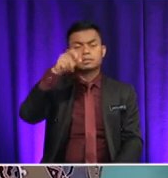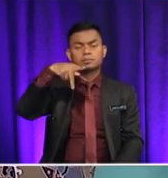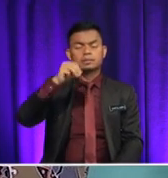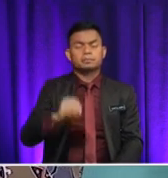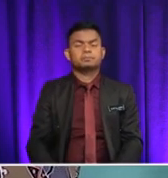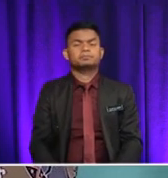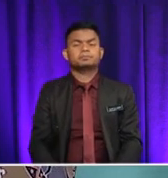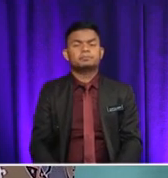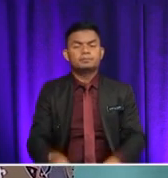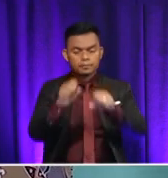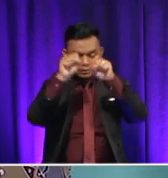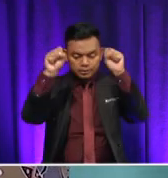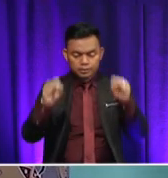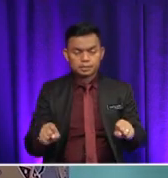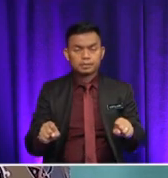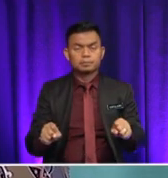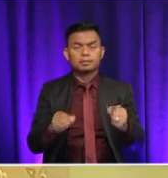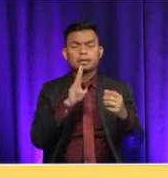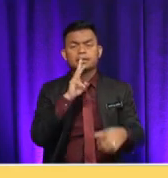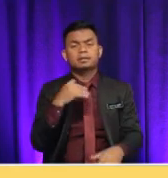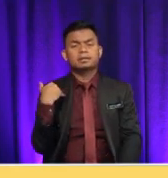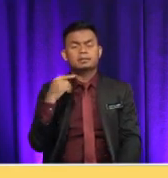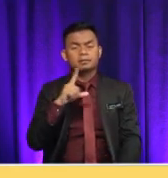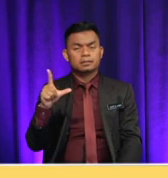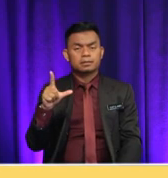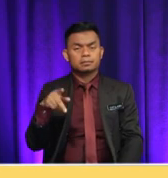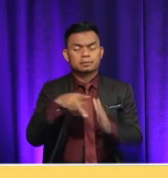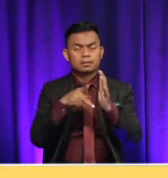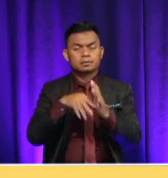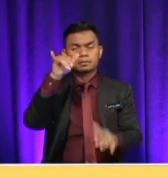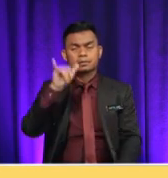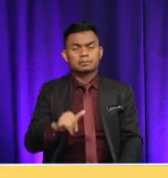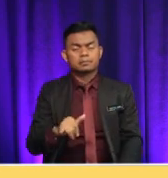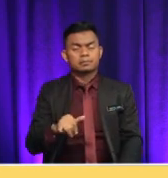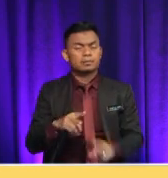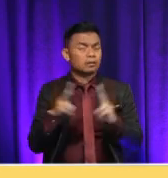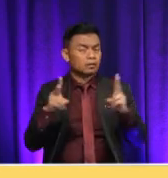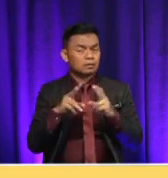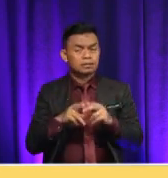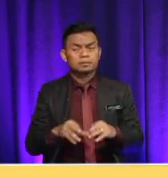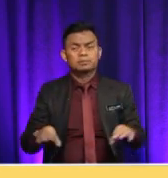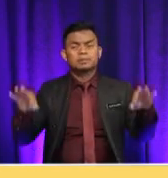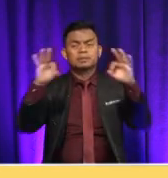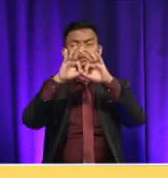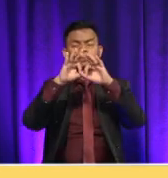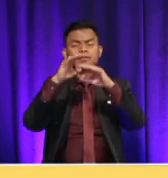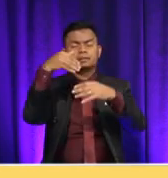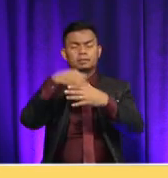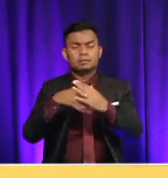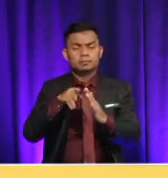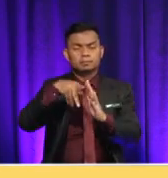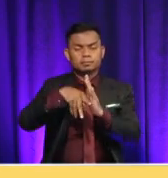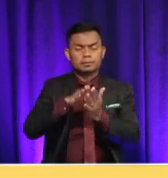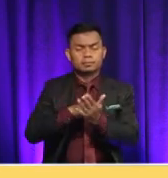Ayah adalah salah satu elemen terpenting melengkapi bangunan Oke Tuliskan tiga aspek penting dalam